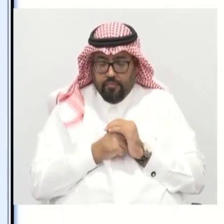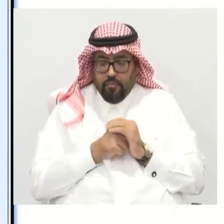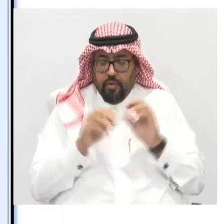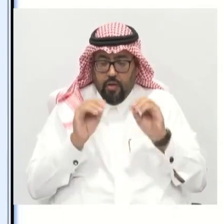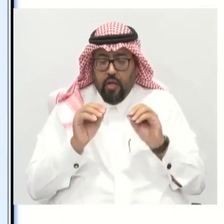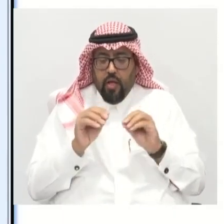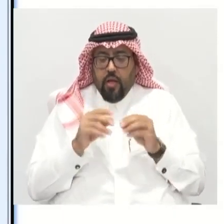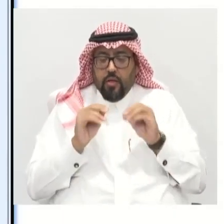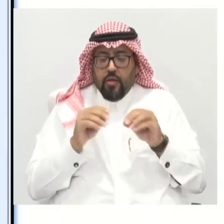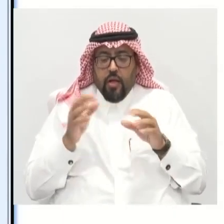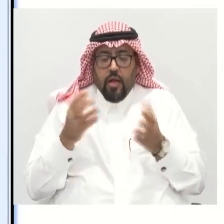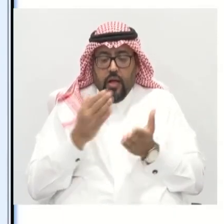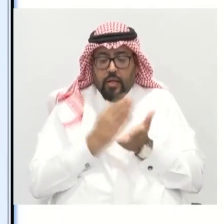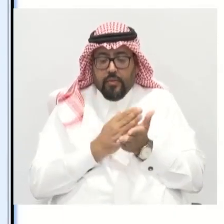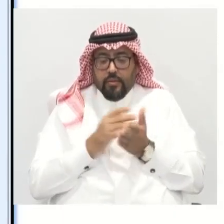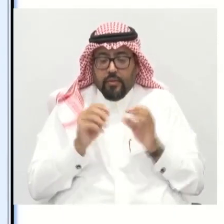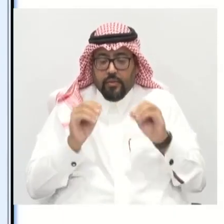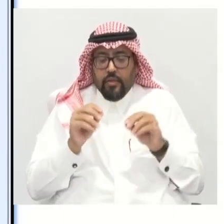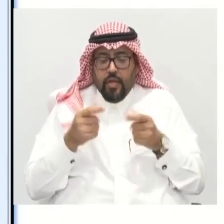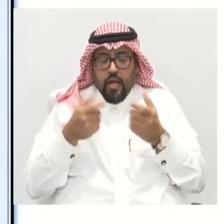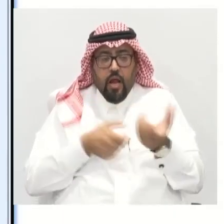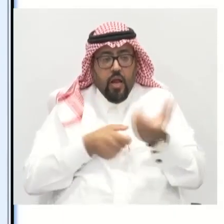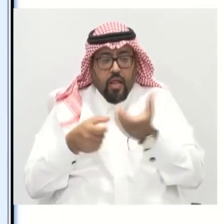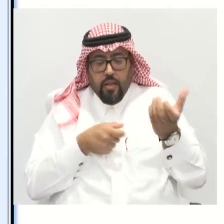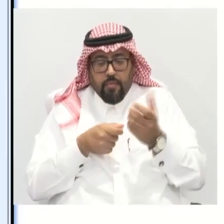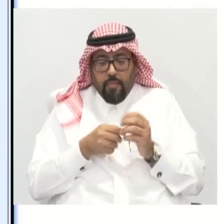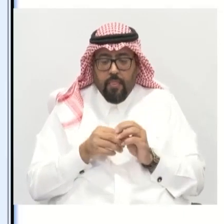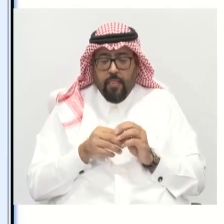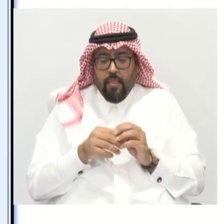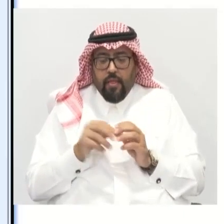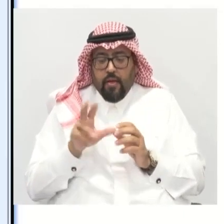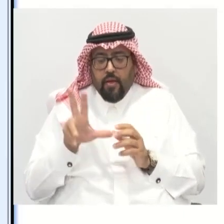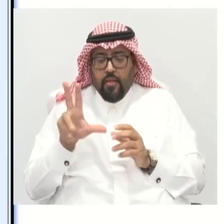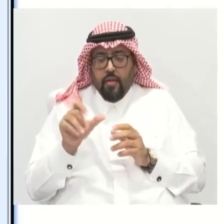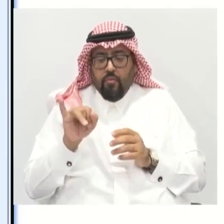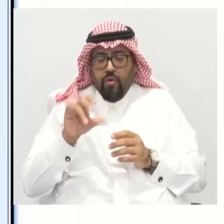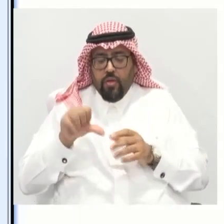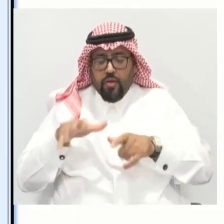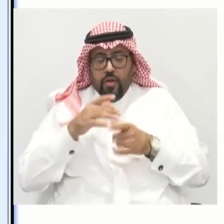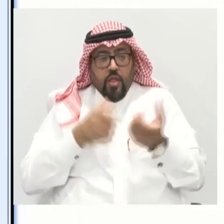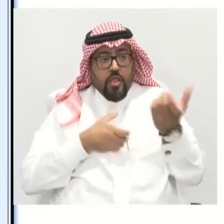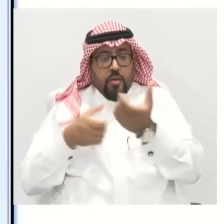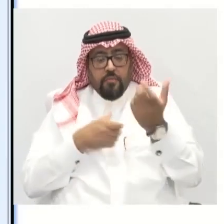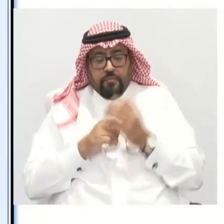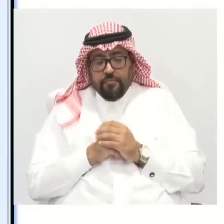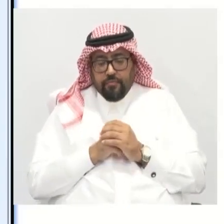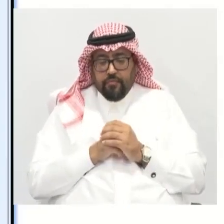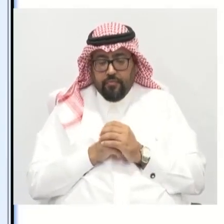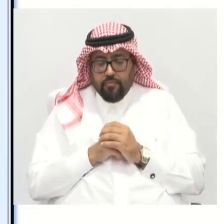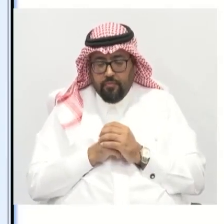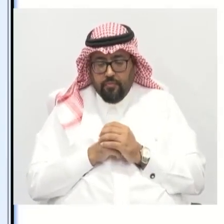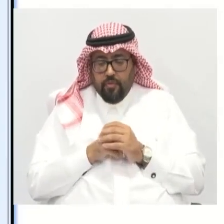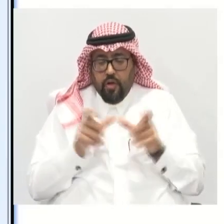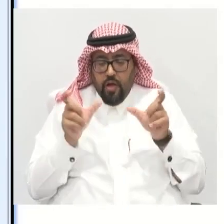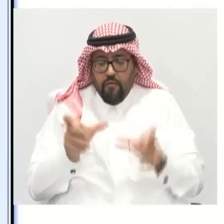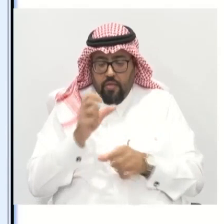تتولى تنفيذ اجراءات السلامه واطفاء الحرائق وانقاذ المواطنين والمقيمين تتولى